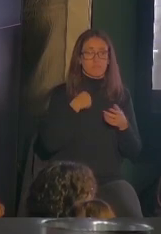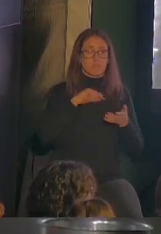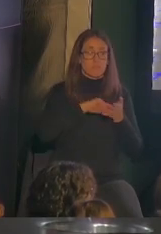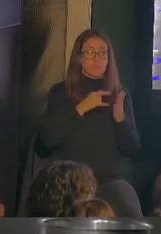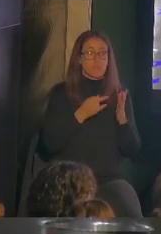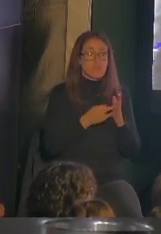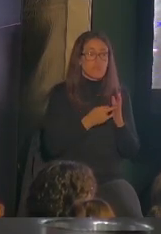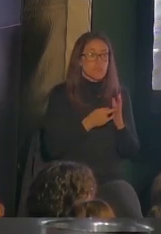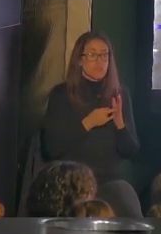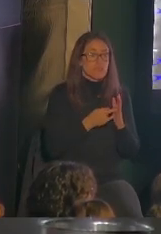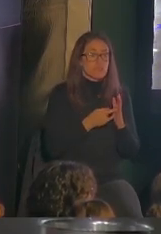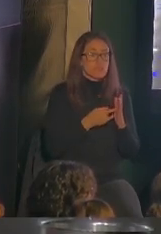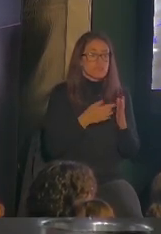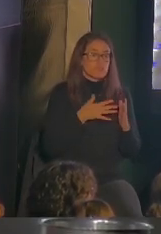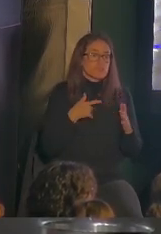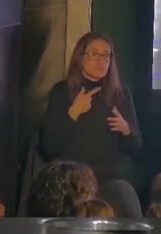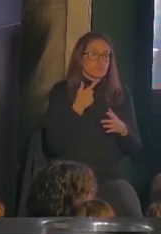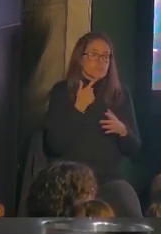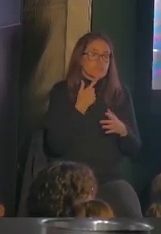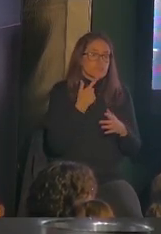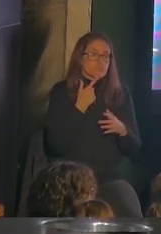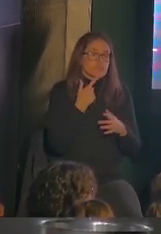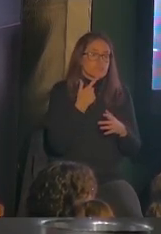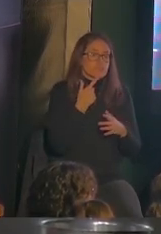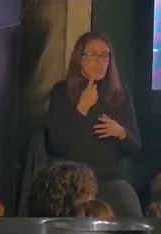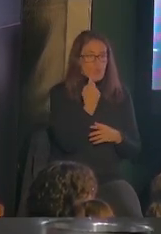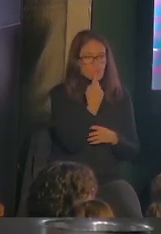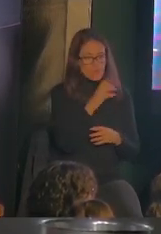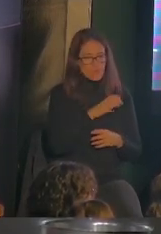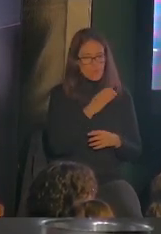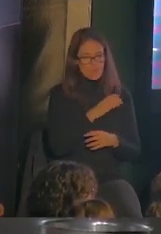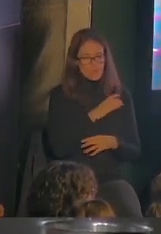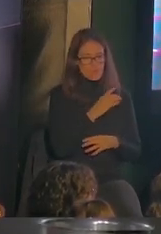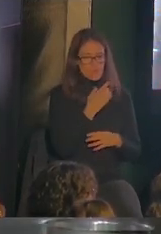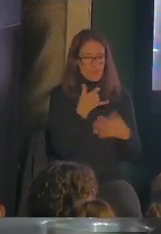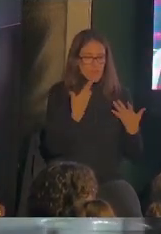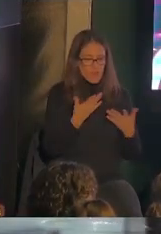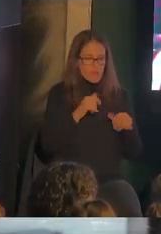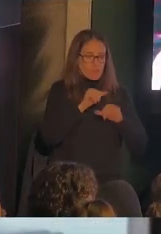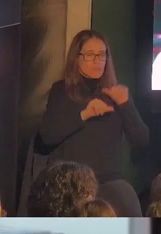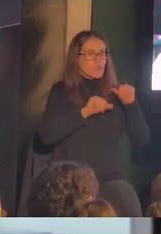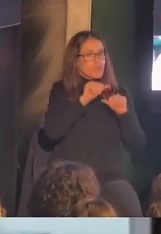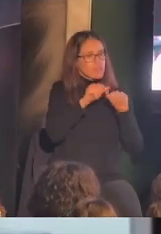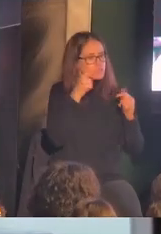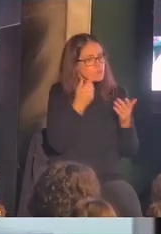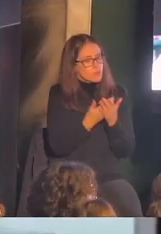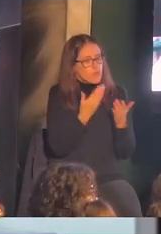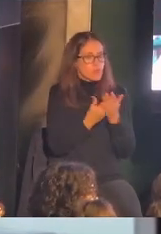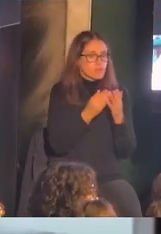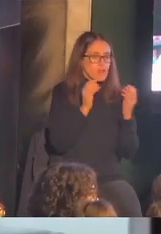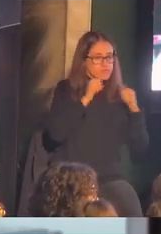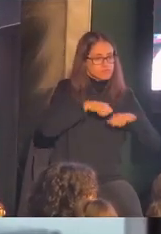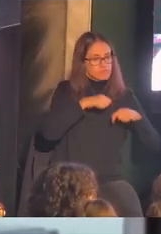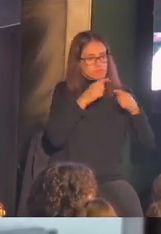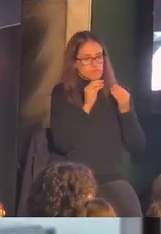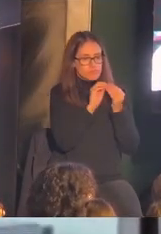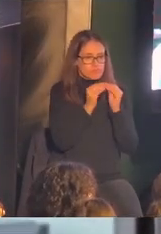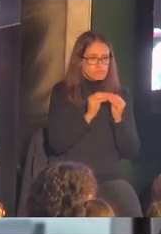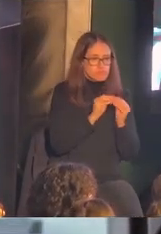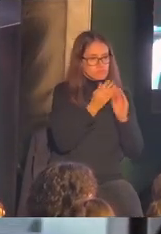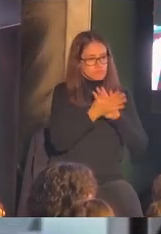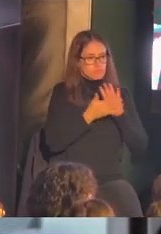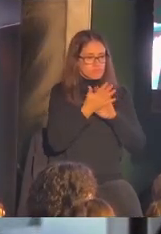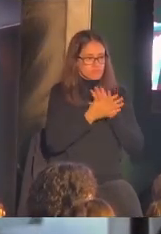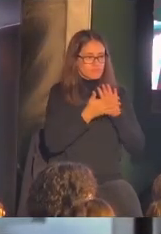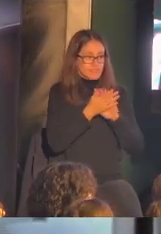mateix únicament les ha vist un dels meus clients, que l'estem provant per posar-les en la producció. Per tant, vosaltres